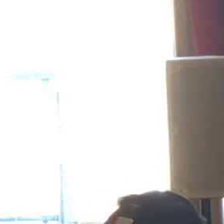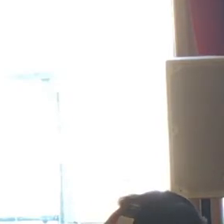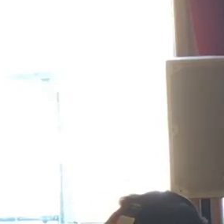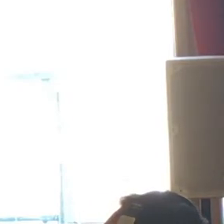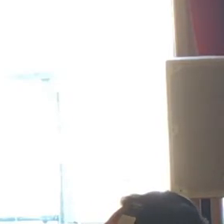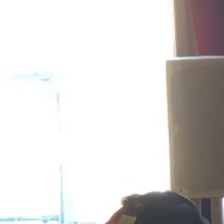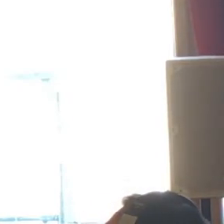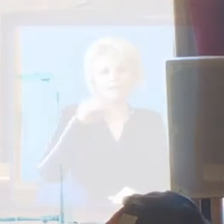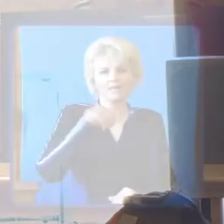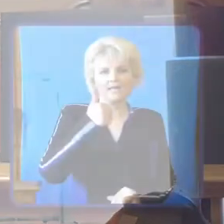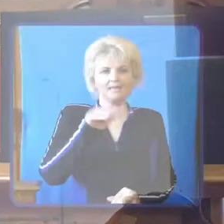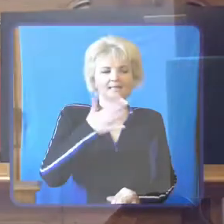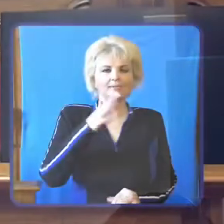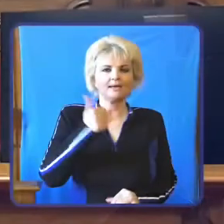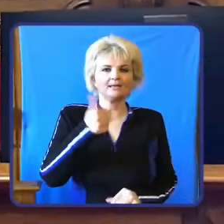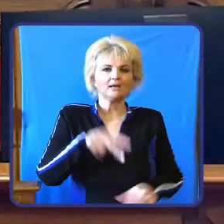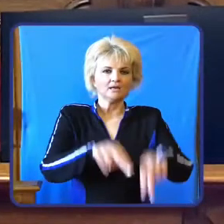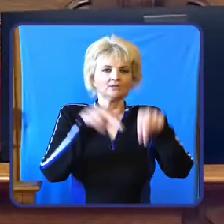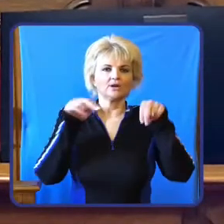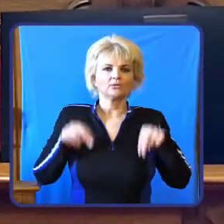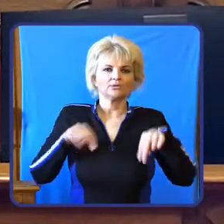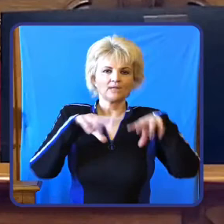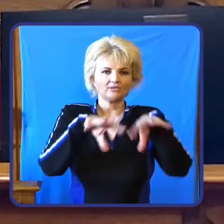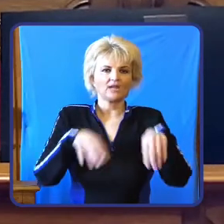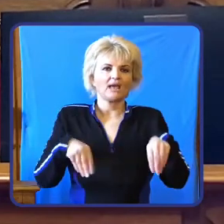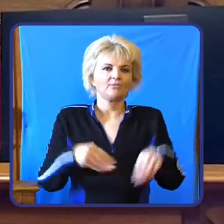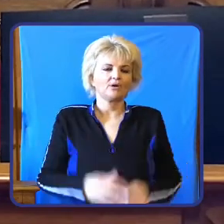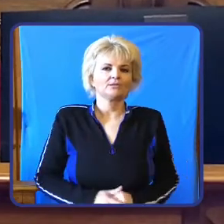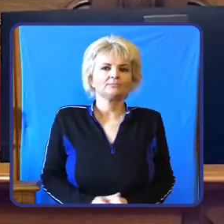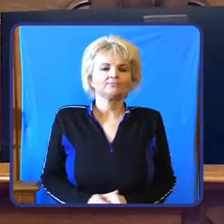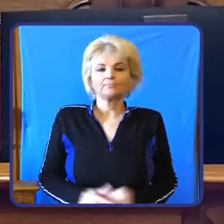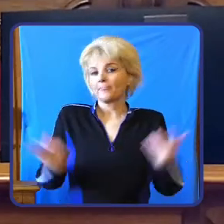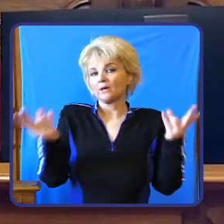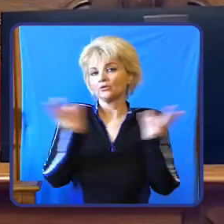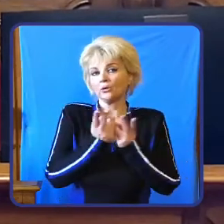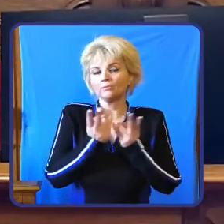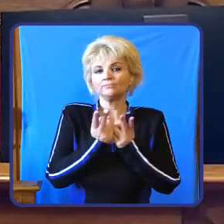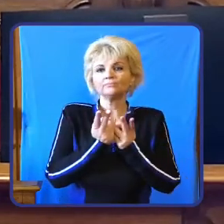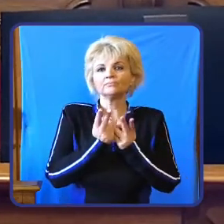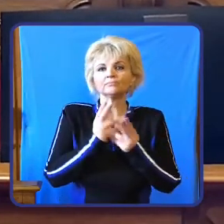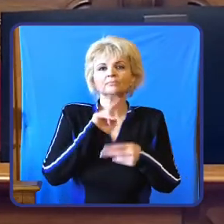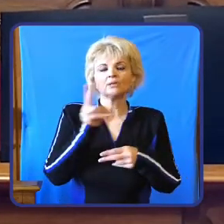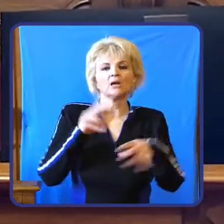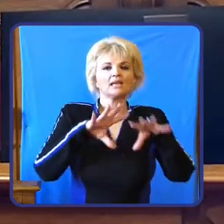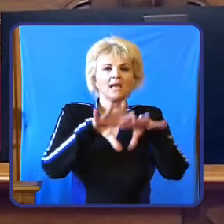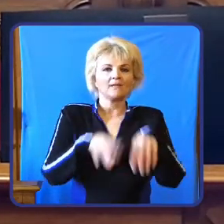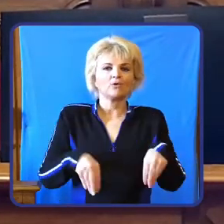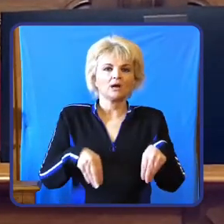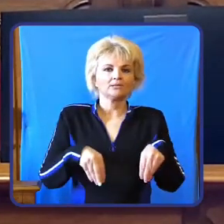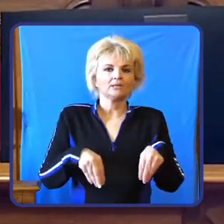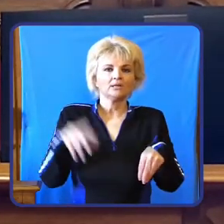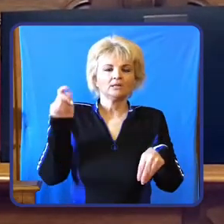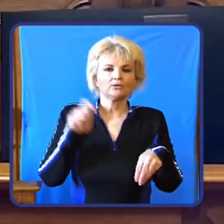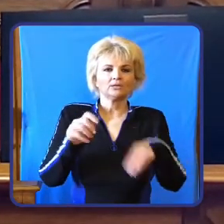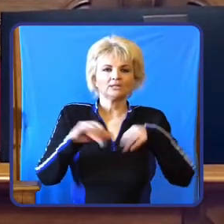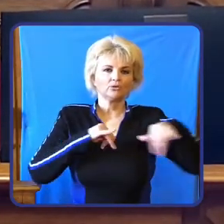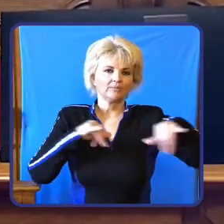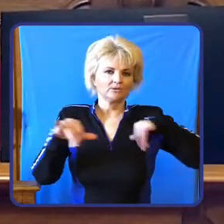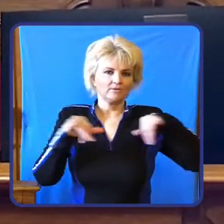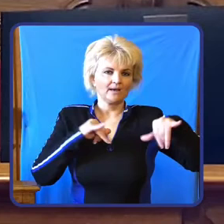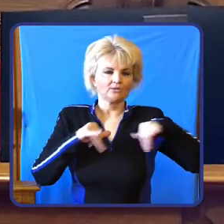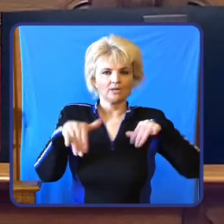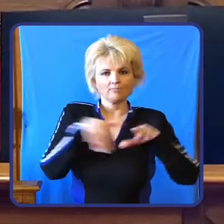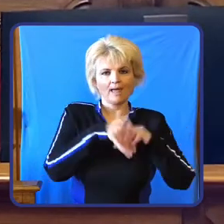Tizenkettő igen, egy nem, egy tartózkodással elfogadtuk. Hasonlóképpen kérem, aki egyetért azzal, hogy a döntés a